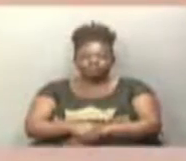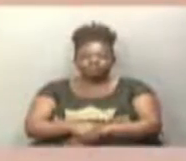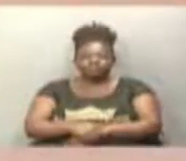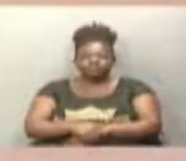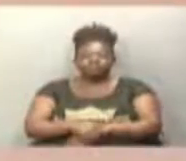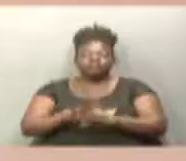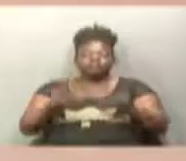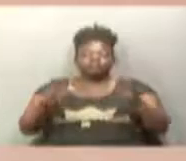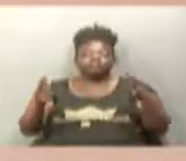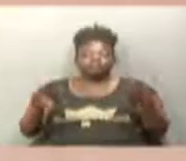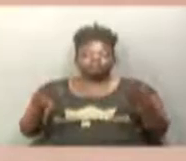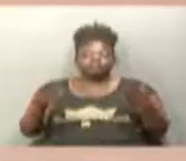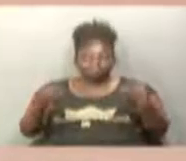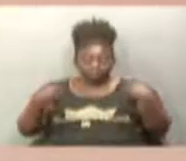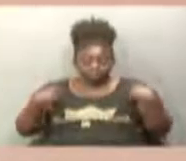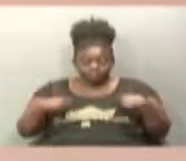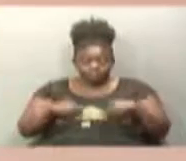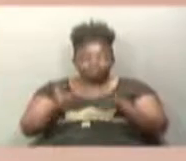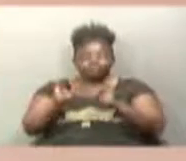you live,